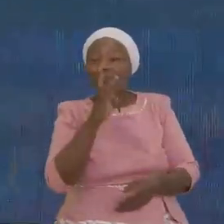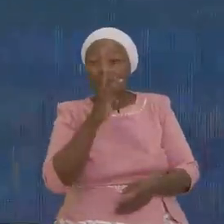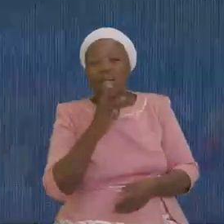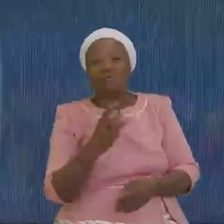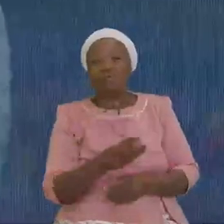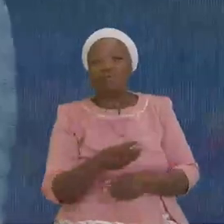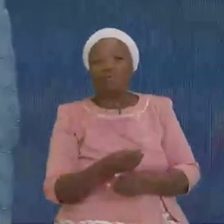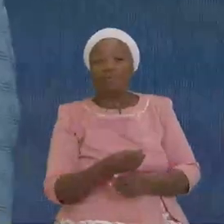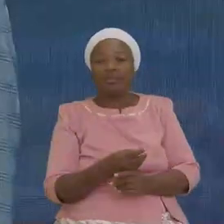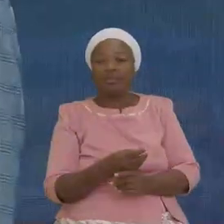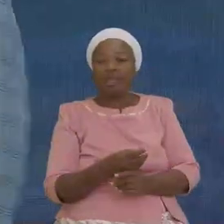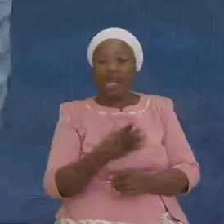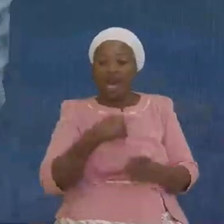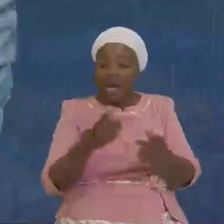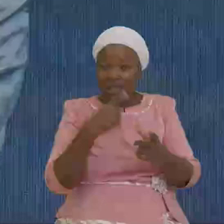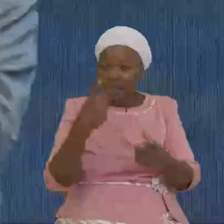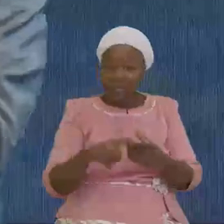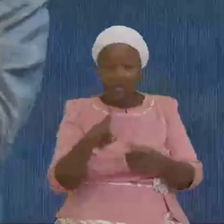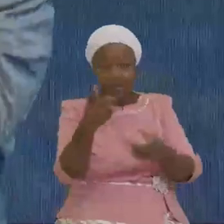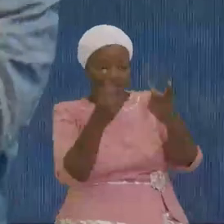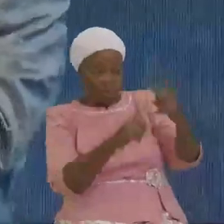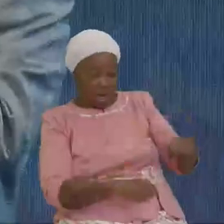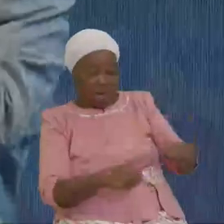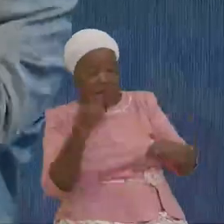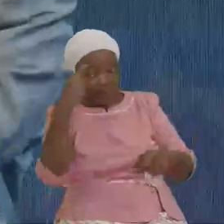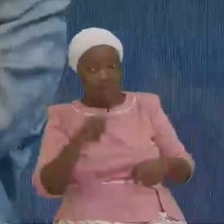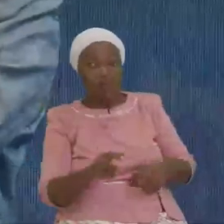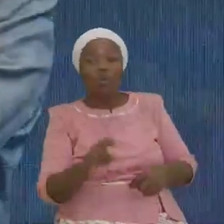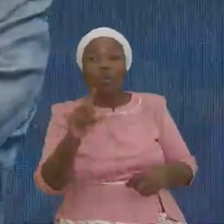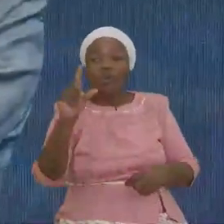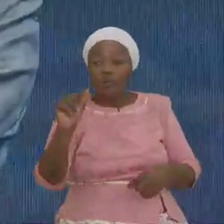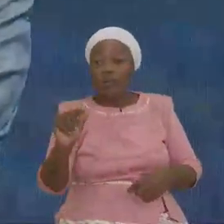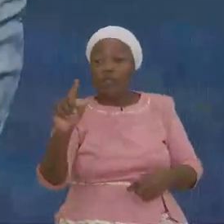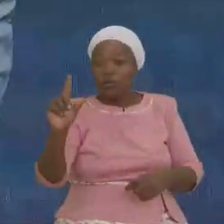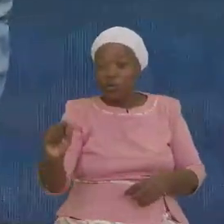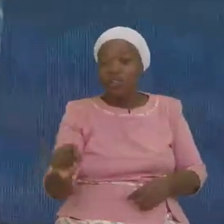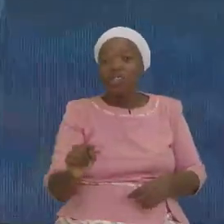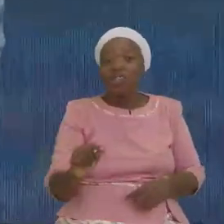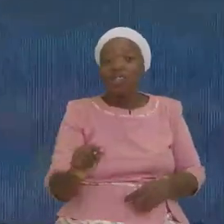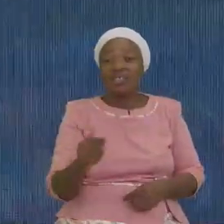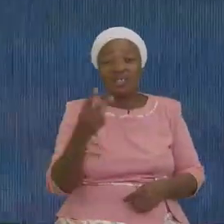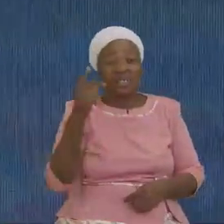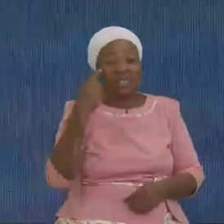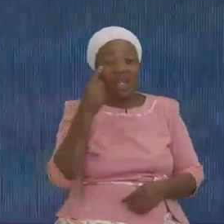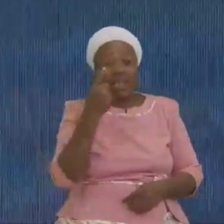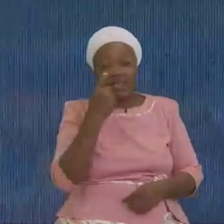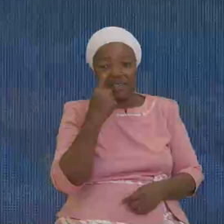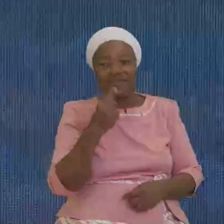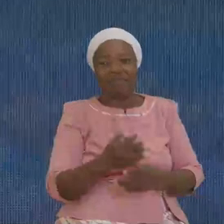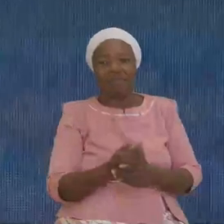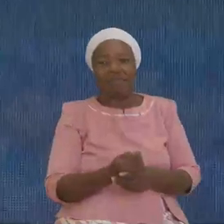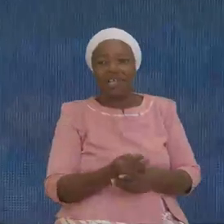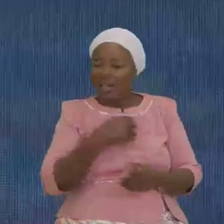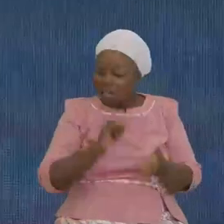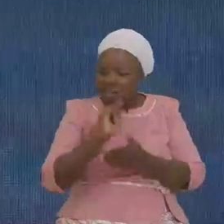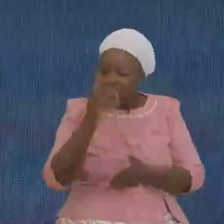Mais tu dois jeter l'eau contaminée là de toi et puis tu viens pour ta